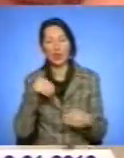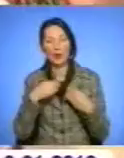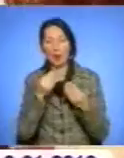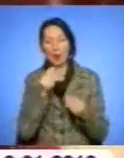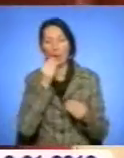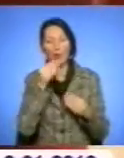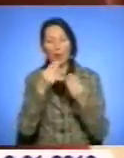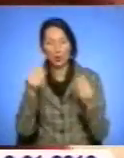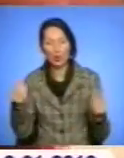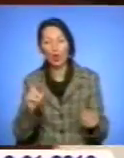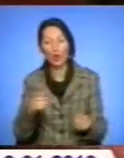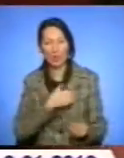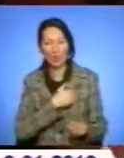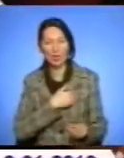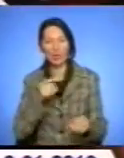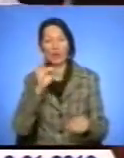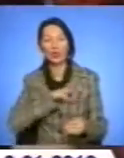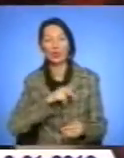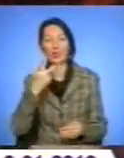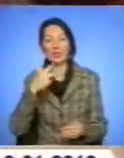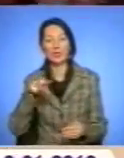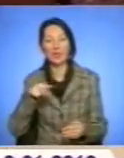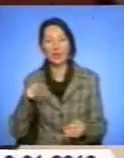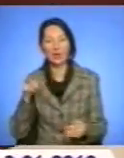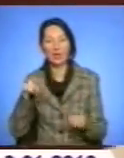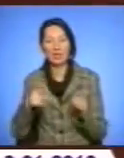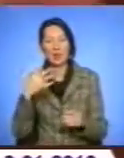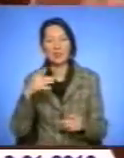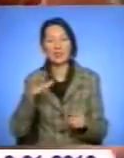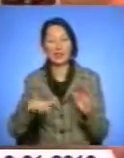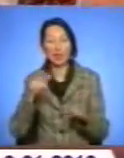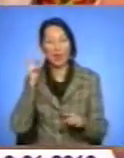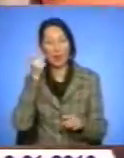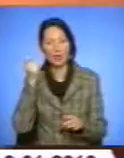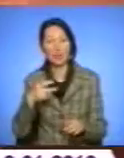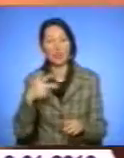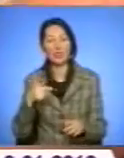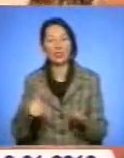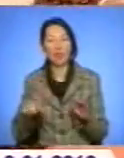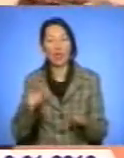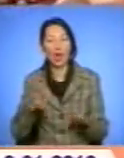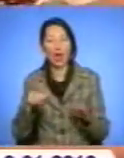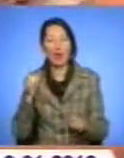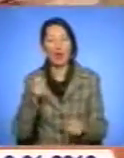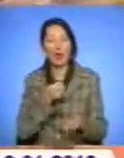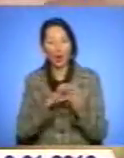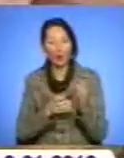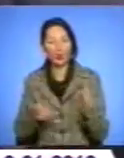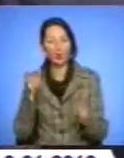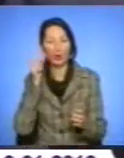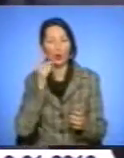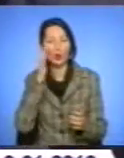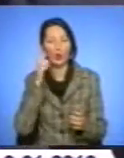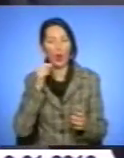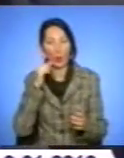кілограмів пшениці, по 50 кілограмів меду, маку і горіхів та по 30 кілограмів родзинок і цукру. А ще на центральній площі